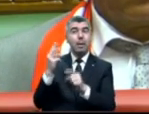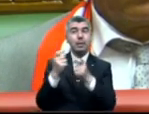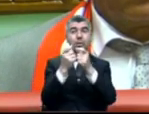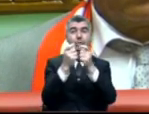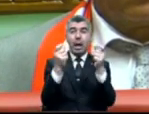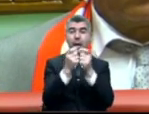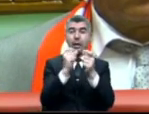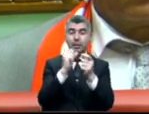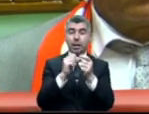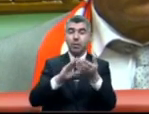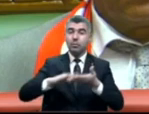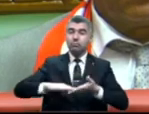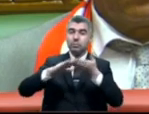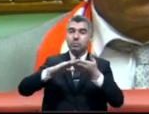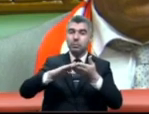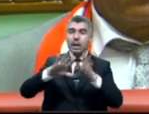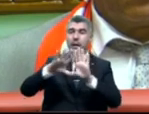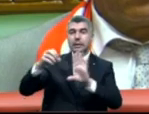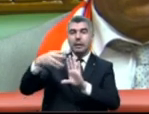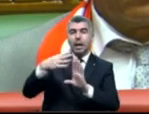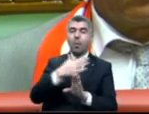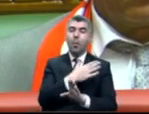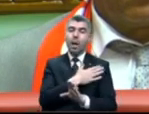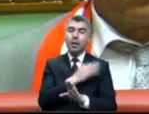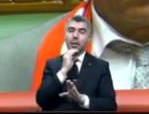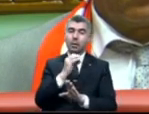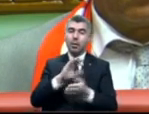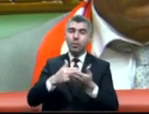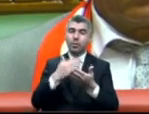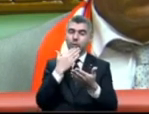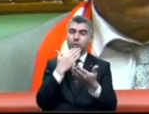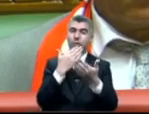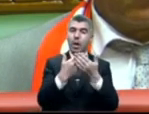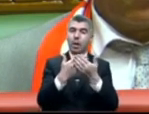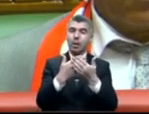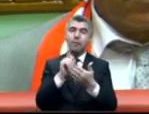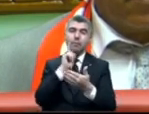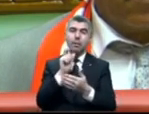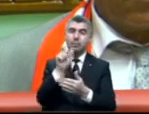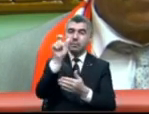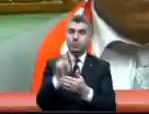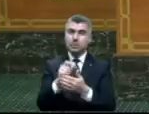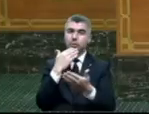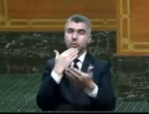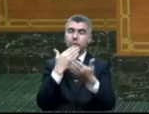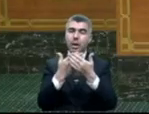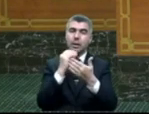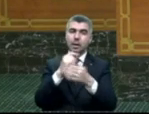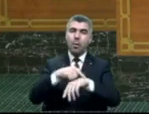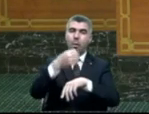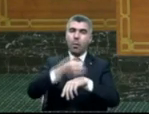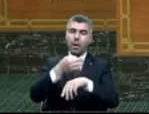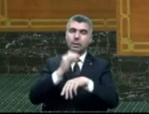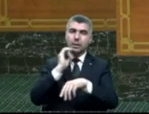المقومات الأساسية للسيادة الطاقية والمصلحة الوطنية. لذا يتعين عليكن السيدة الوزيرة السيدة المستشارة، شكرا انتهى